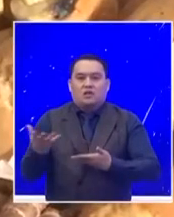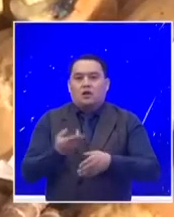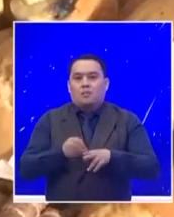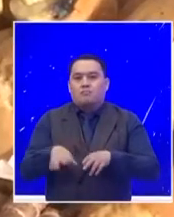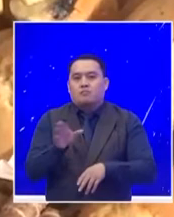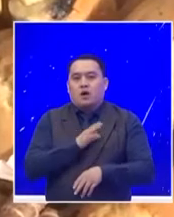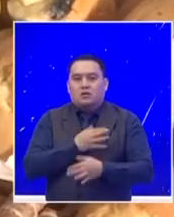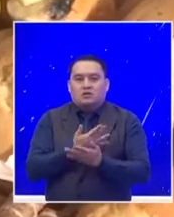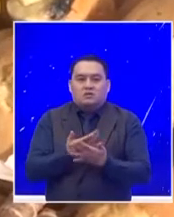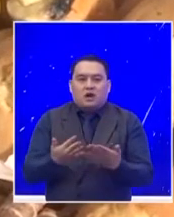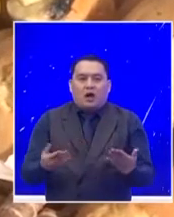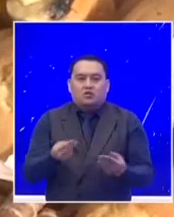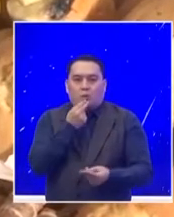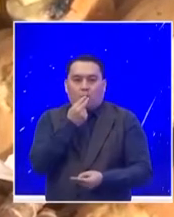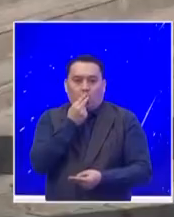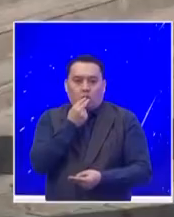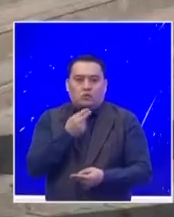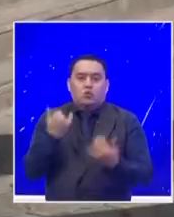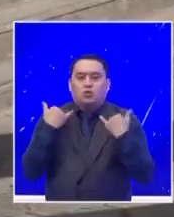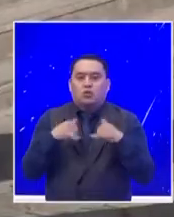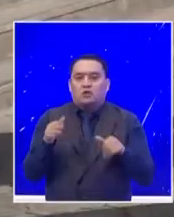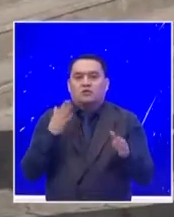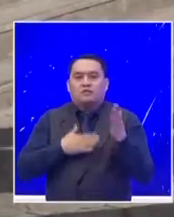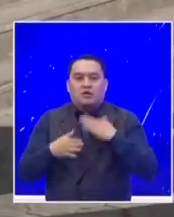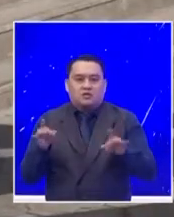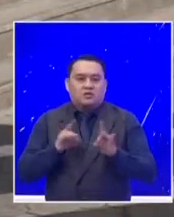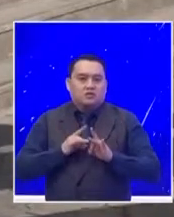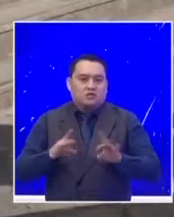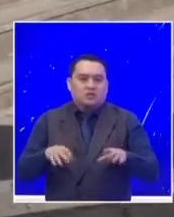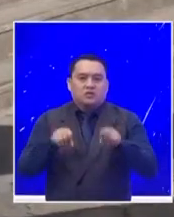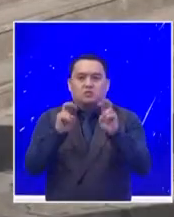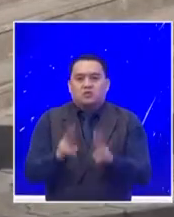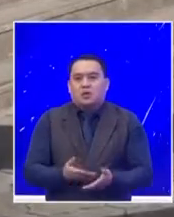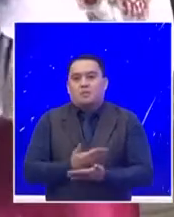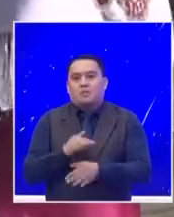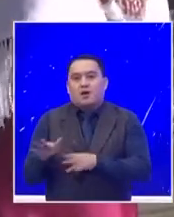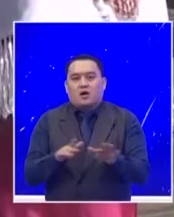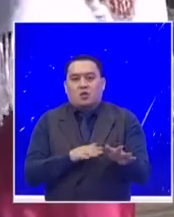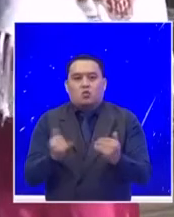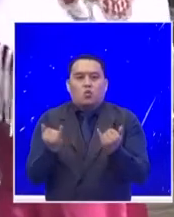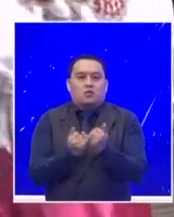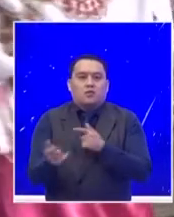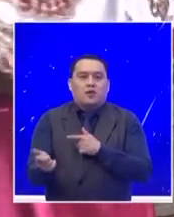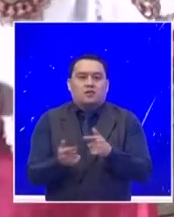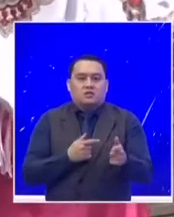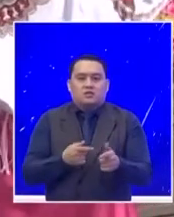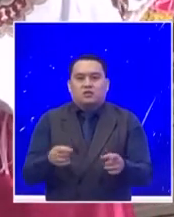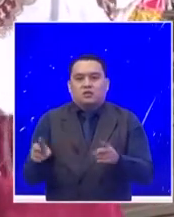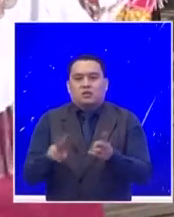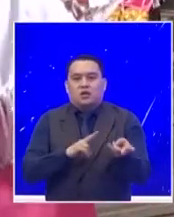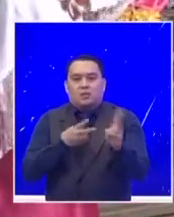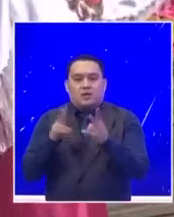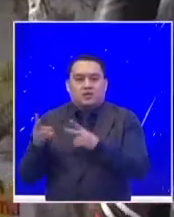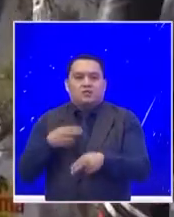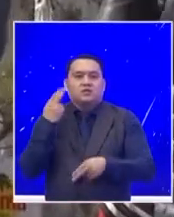и богатый ассортимент блюд весьма порадовали участников торжества. Специально к мероприятию учащиеся подготовили